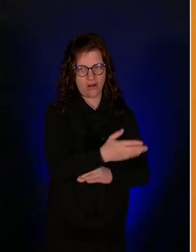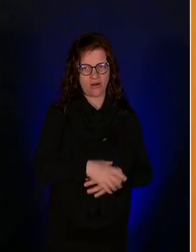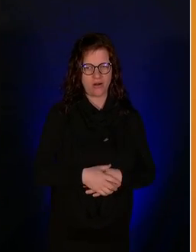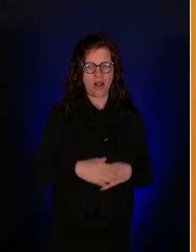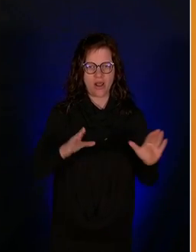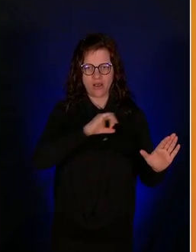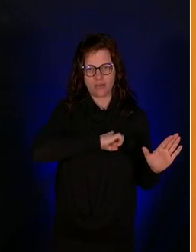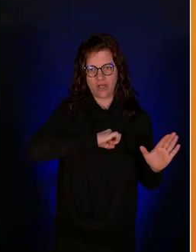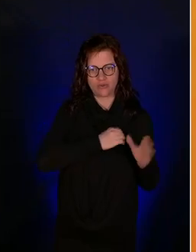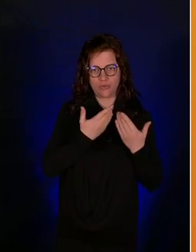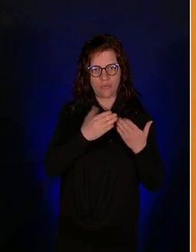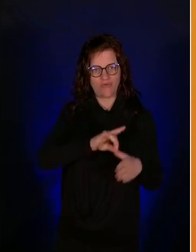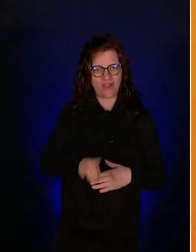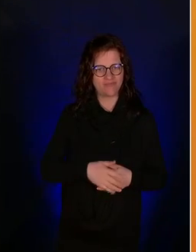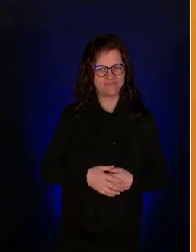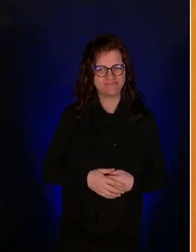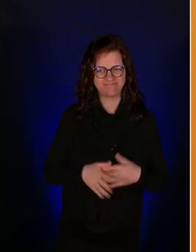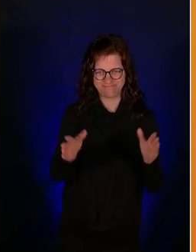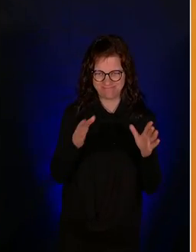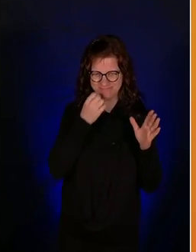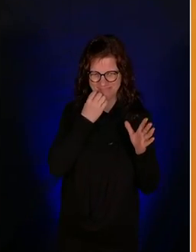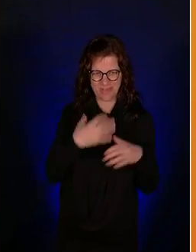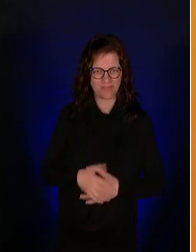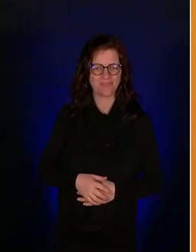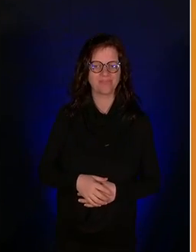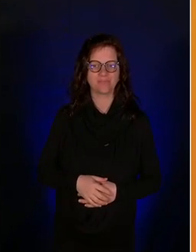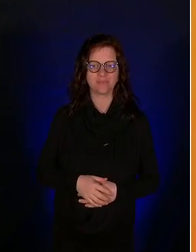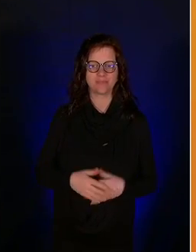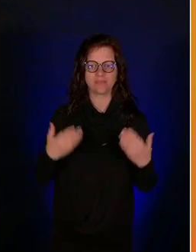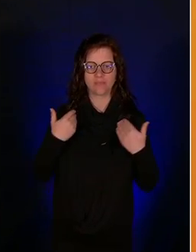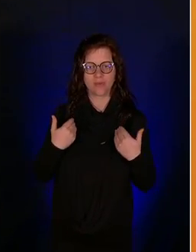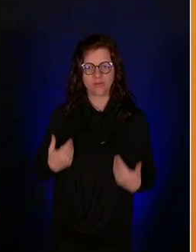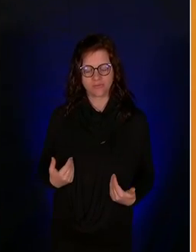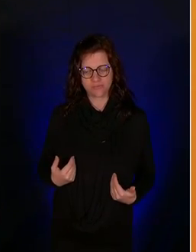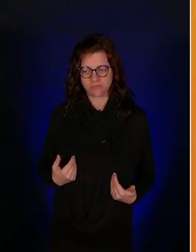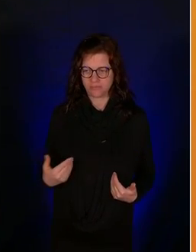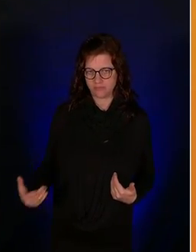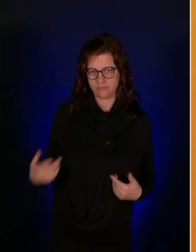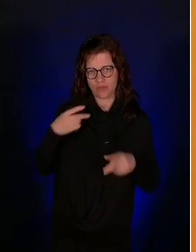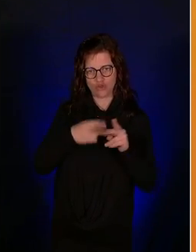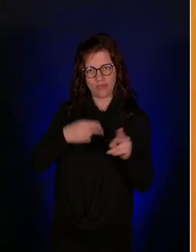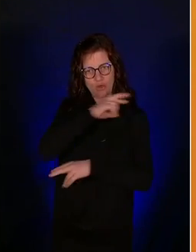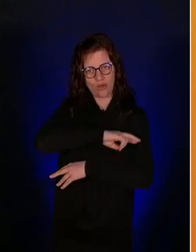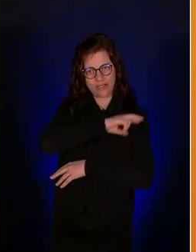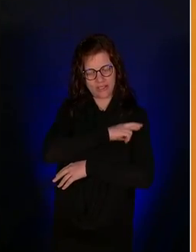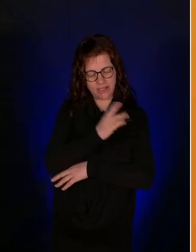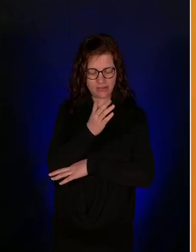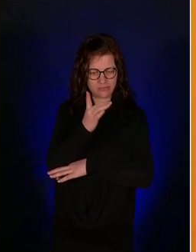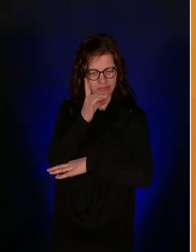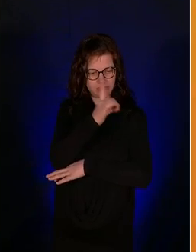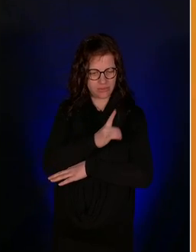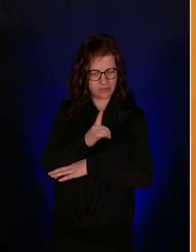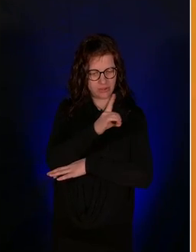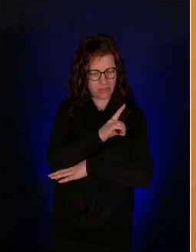Ah, pardon. Oh là là, je suis désolée. Bien. Michel D., je suis donc un cheminot retraité de Charente-Maritime,